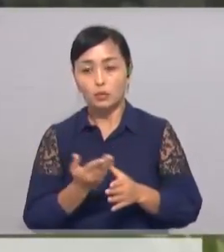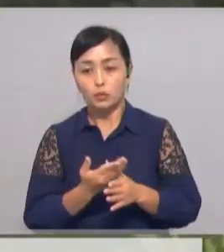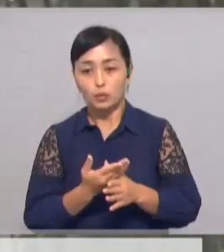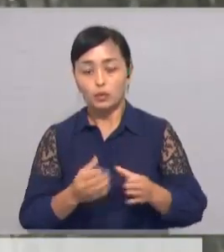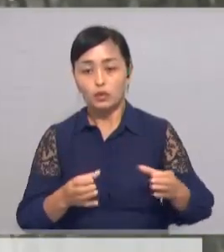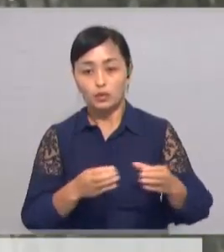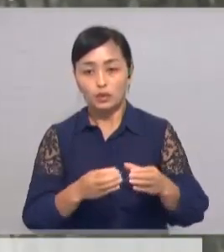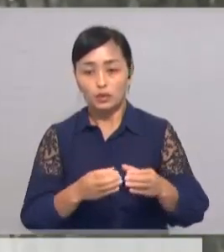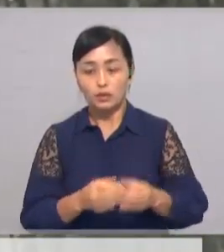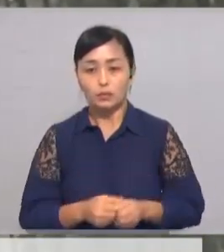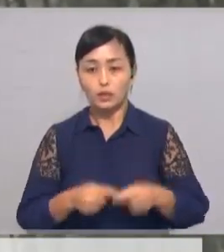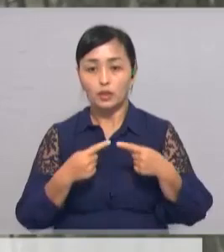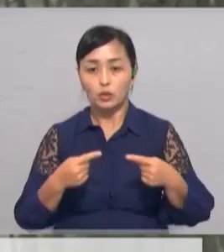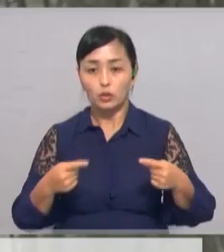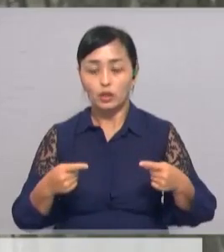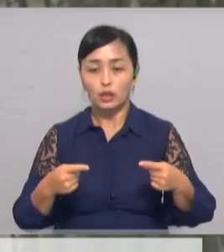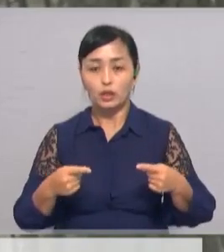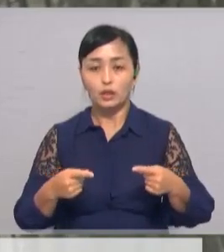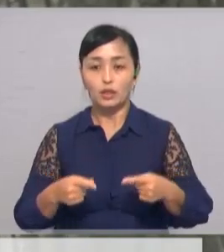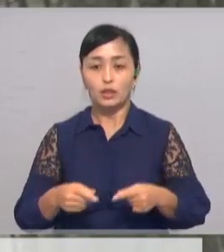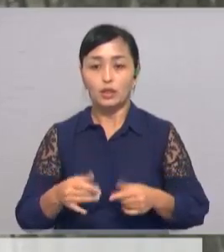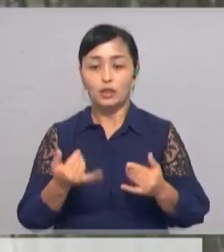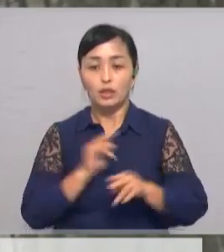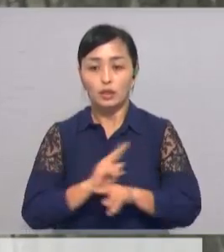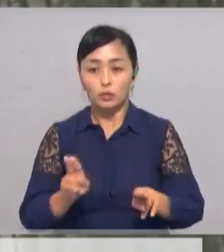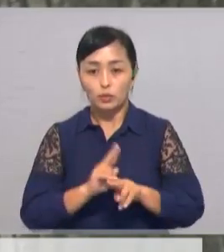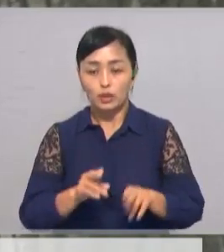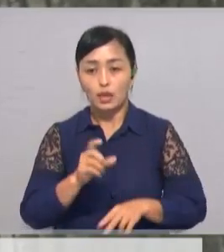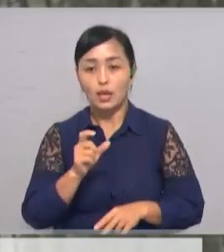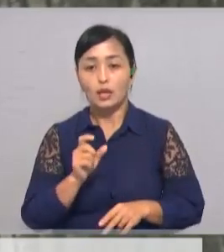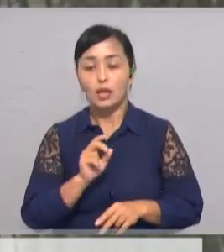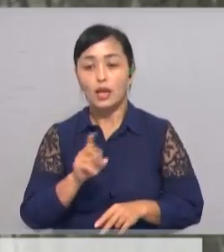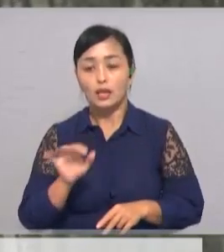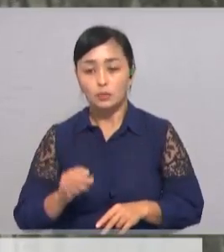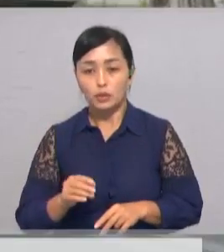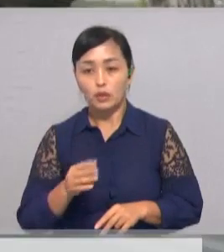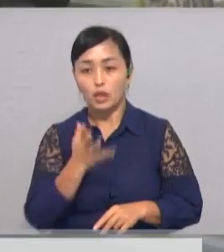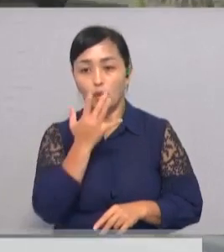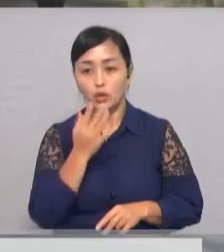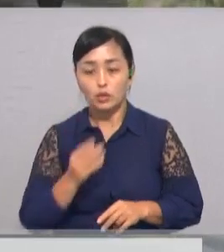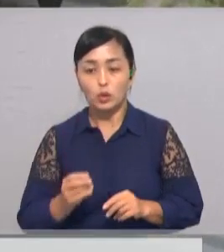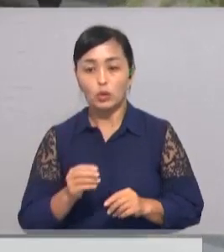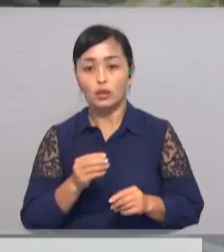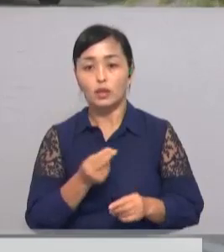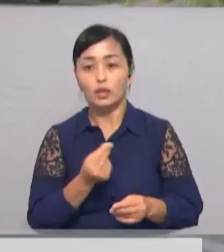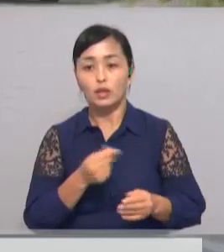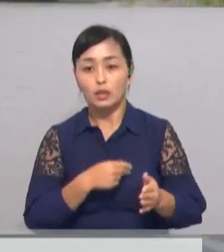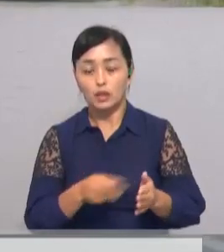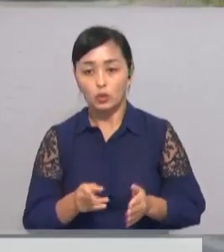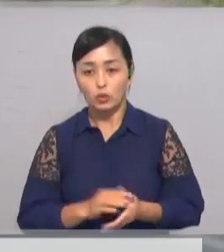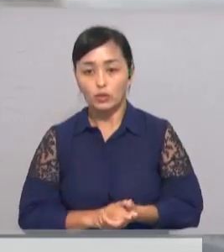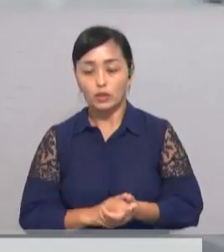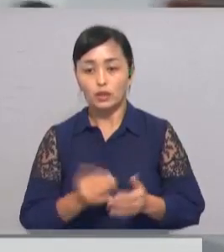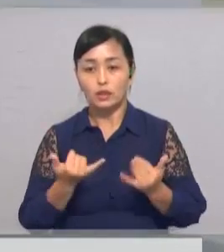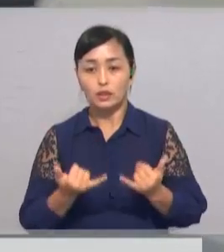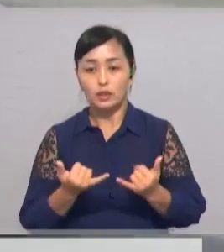экспорту. Кроме того, была организована сессия обучающих курсов по экспорту и международной торговле. В мероприятии приняли участие